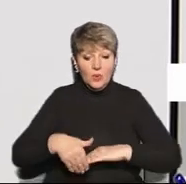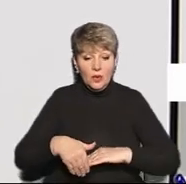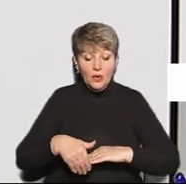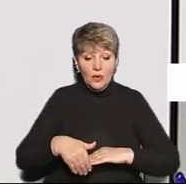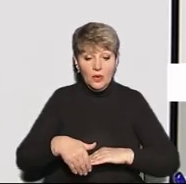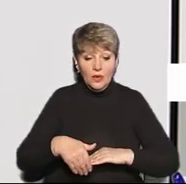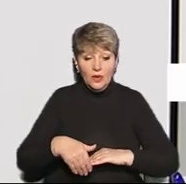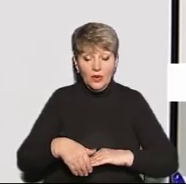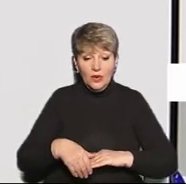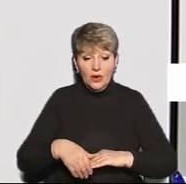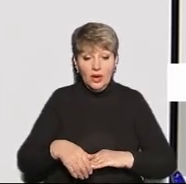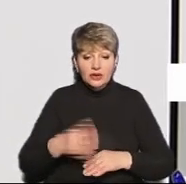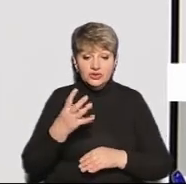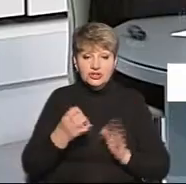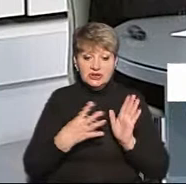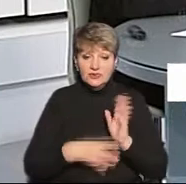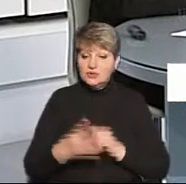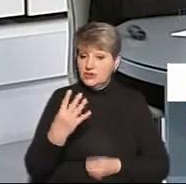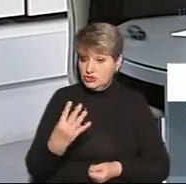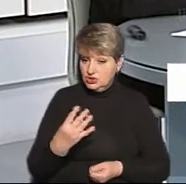Олени Теліги так